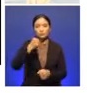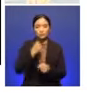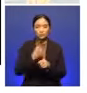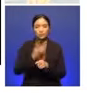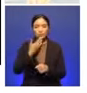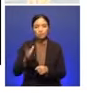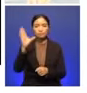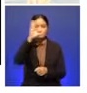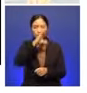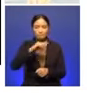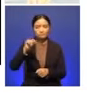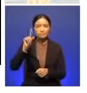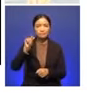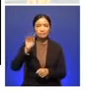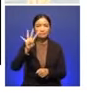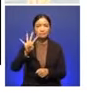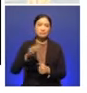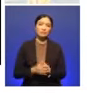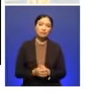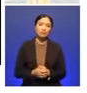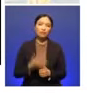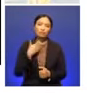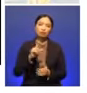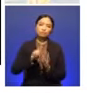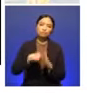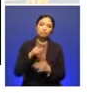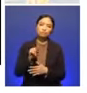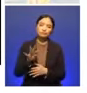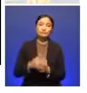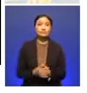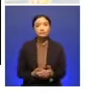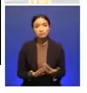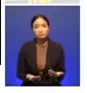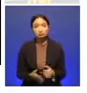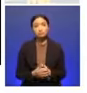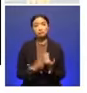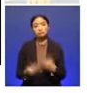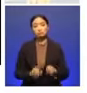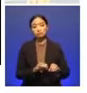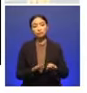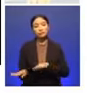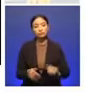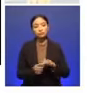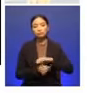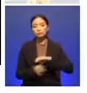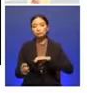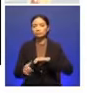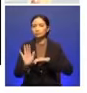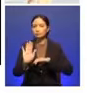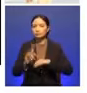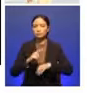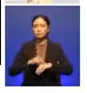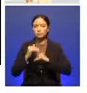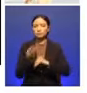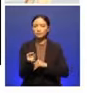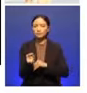ลอด24ชั่วโมงเราไม่สามารถจะบอกว่าวันนี้เป็นคอร์สนะคะเตรียมตัวออกสู่ภายนอกไม่ใช่การสร้างคุณค่าของ